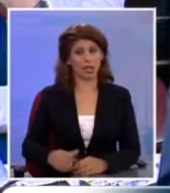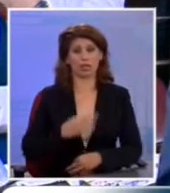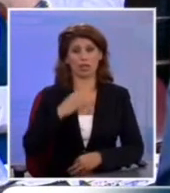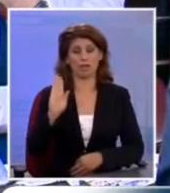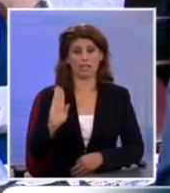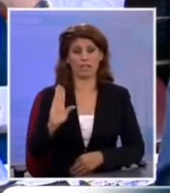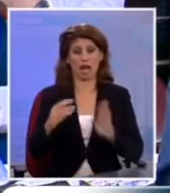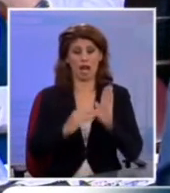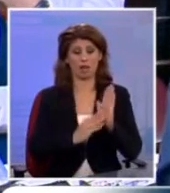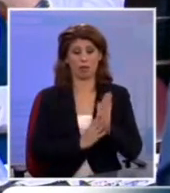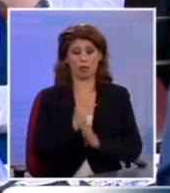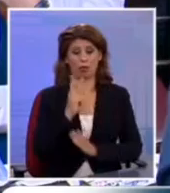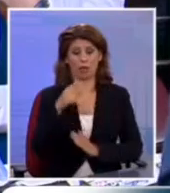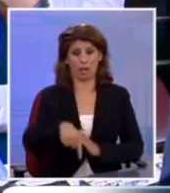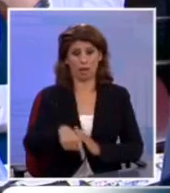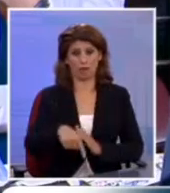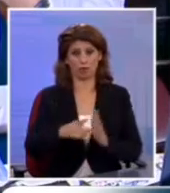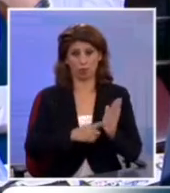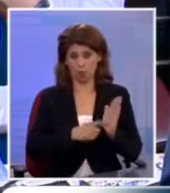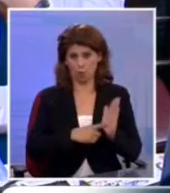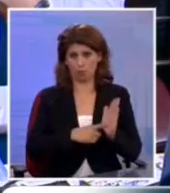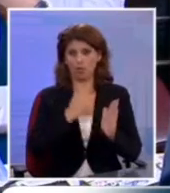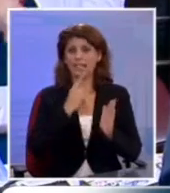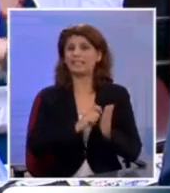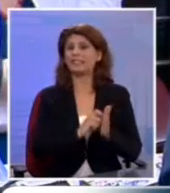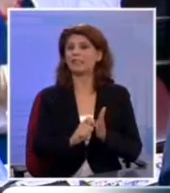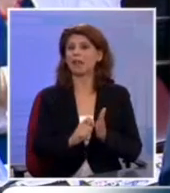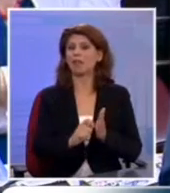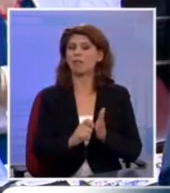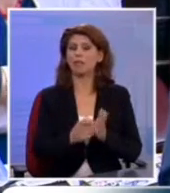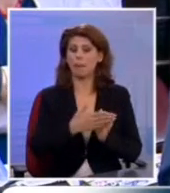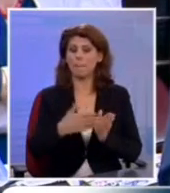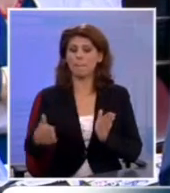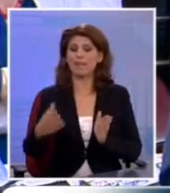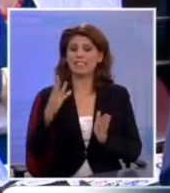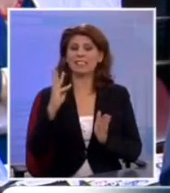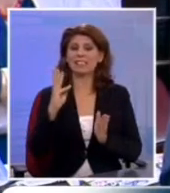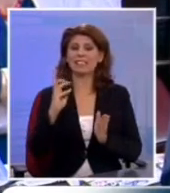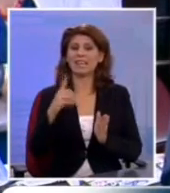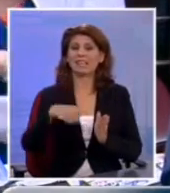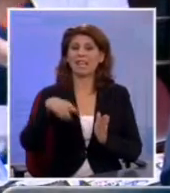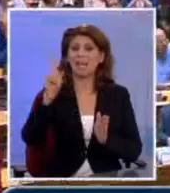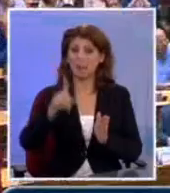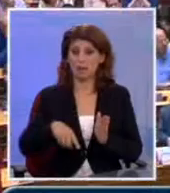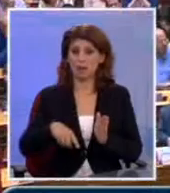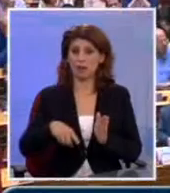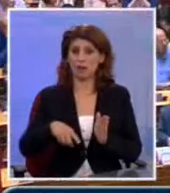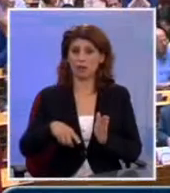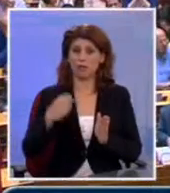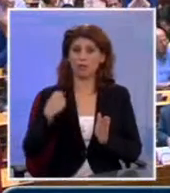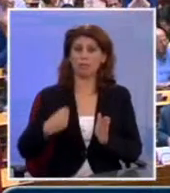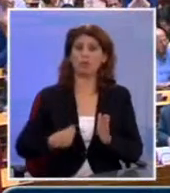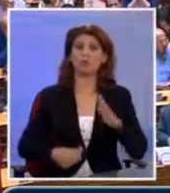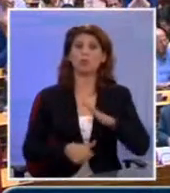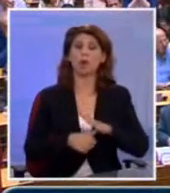άρθρο 12 του εν λόγω νόμου ορίζεται ότι εντός 30 ημερών από τη δημοσίευση του